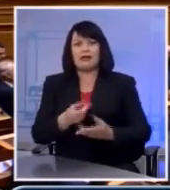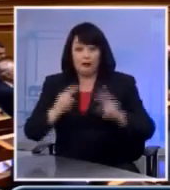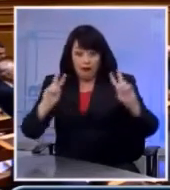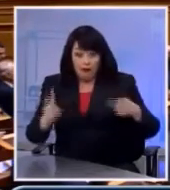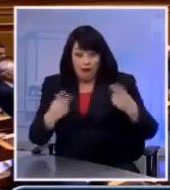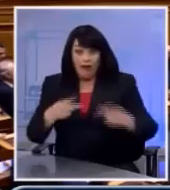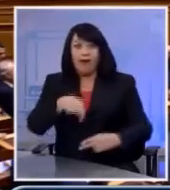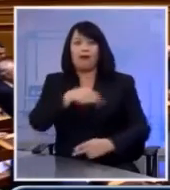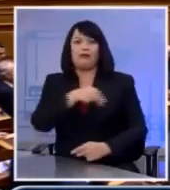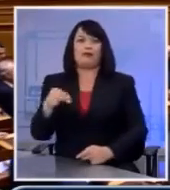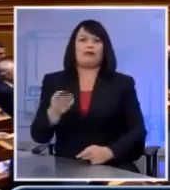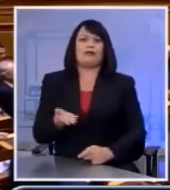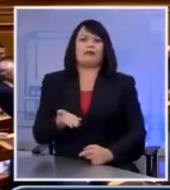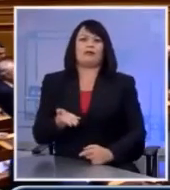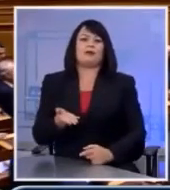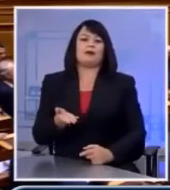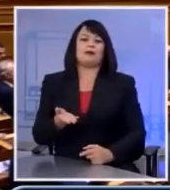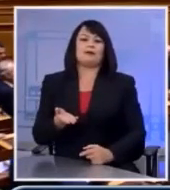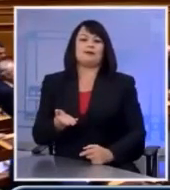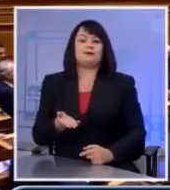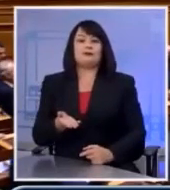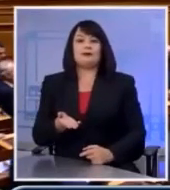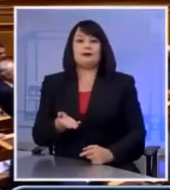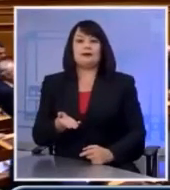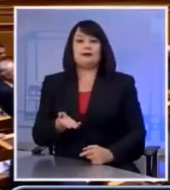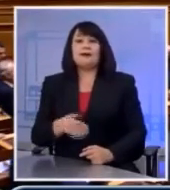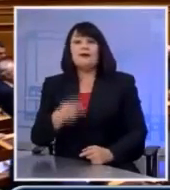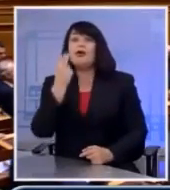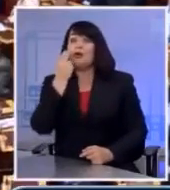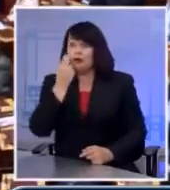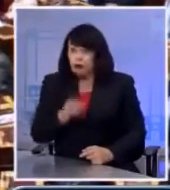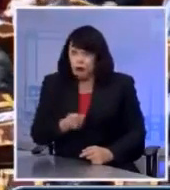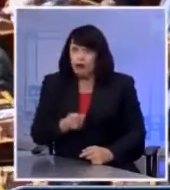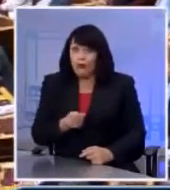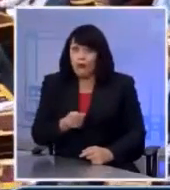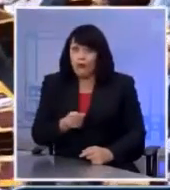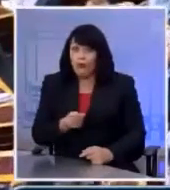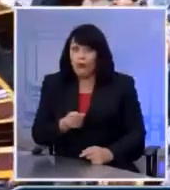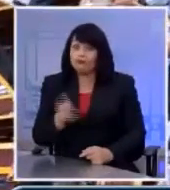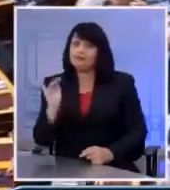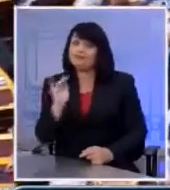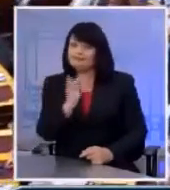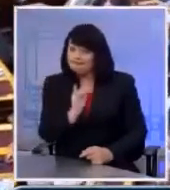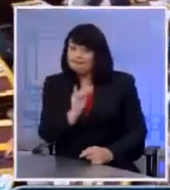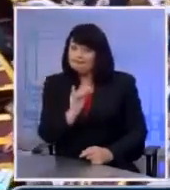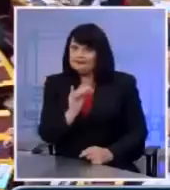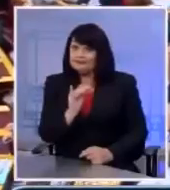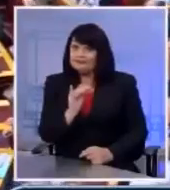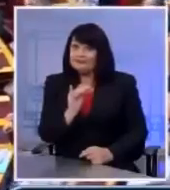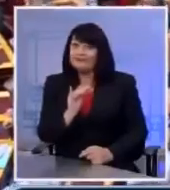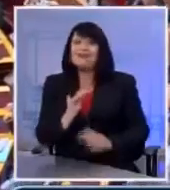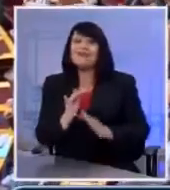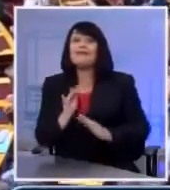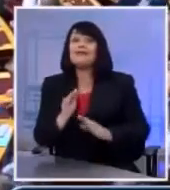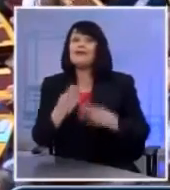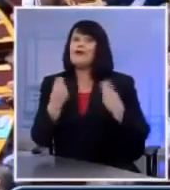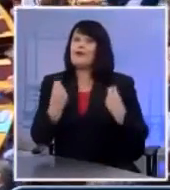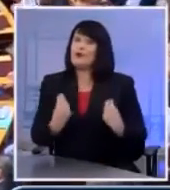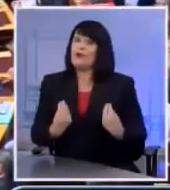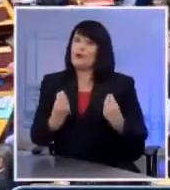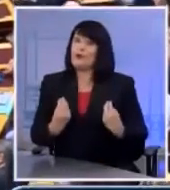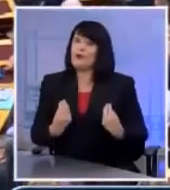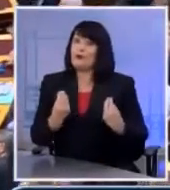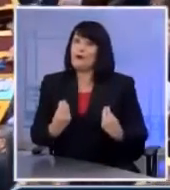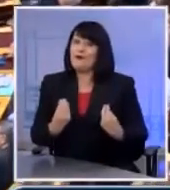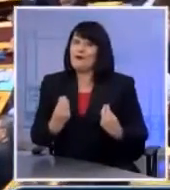το ζήτημα αυτό. Βλέπετε λοιπόν, κυρίες και κύριοι βουλευτές και συνάδελφοι, πόσο ωραία και γλυκά έρχονται